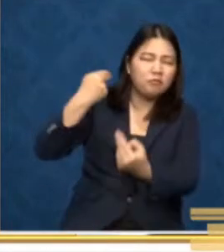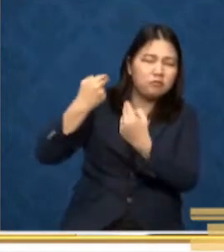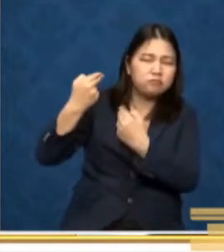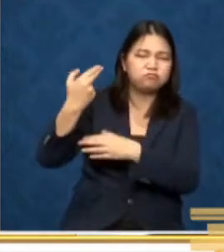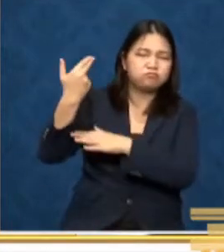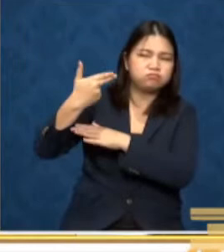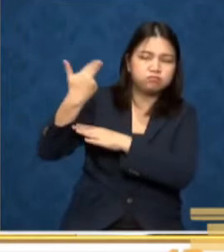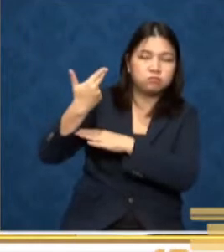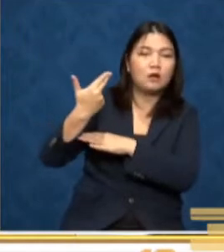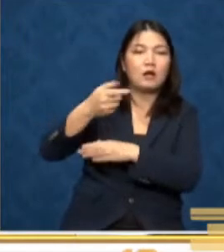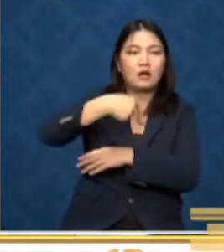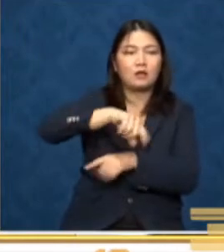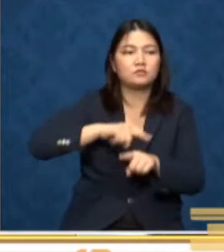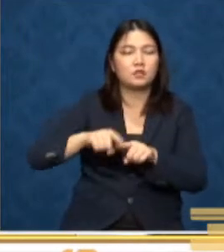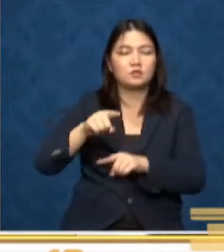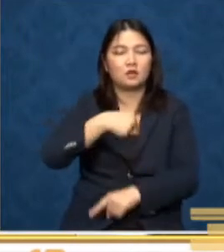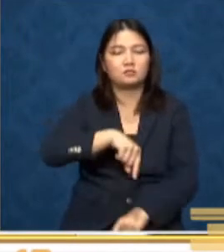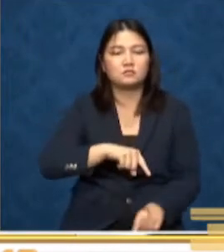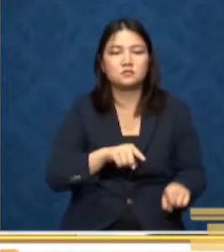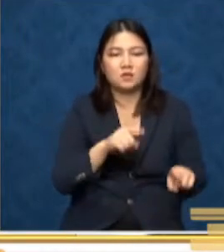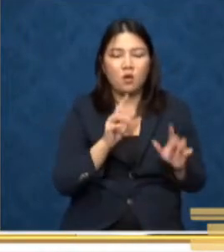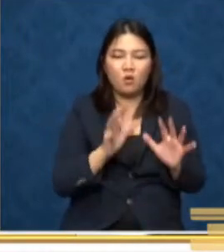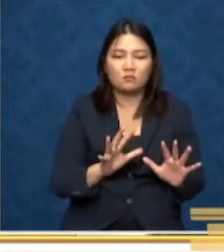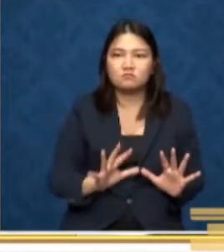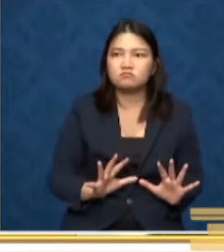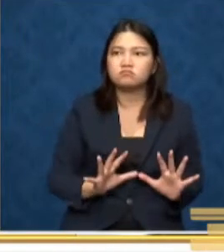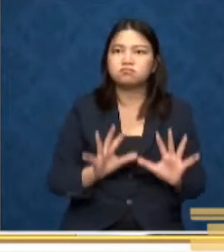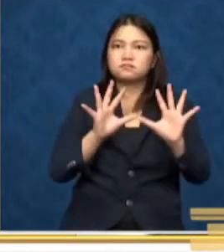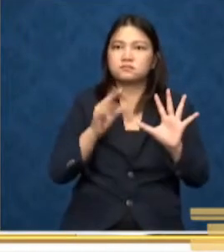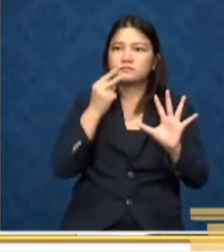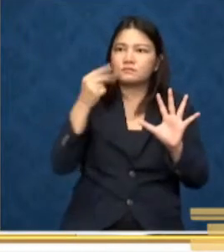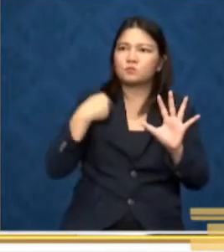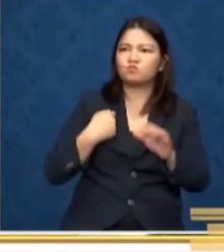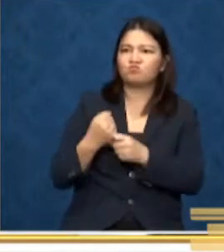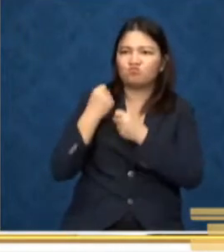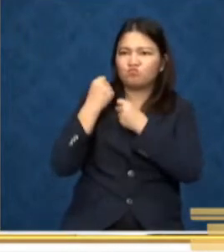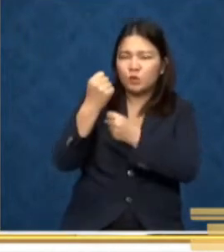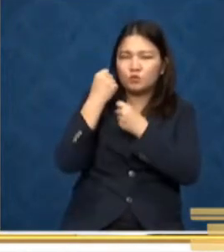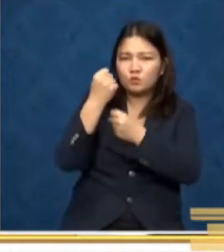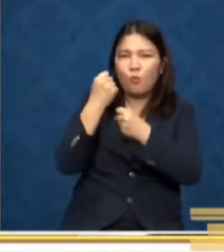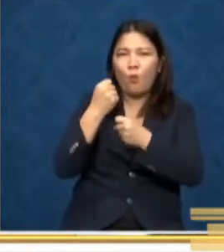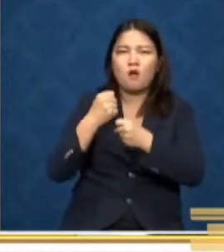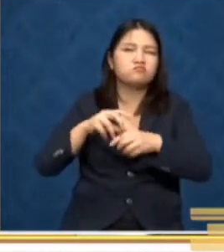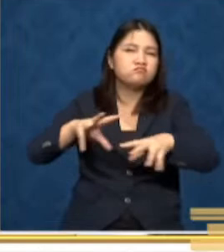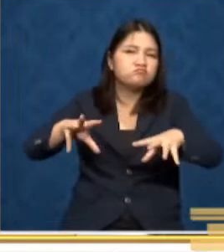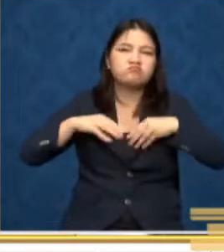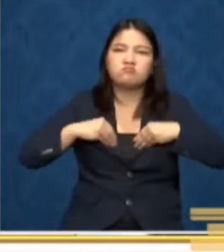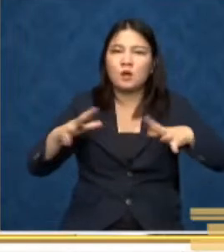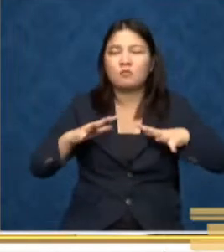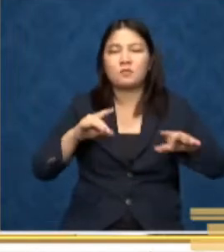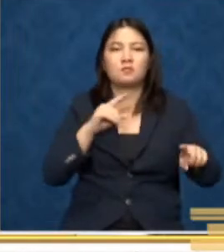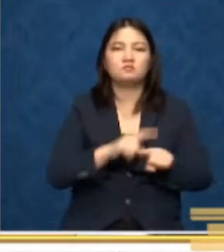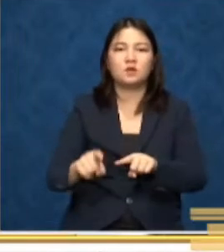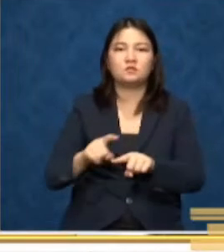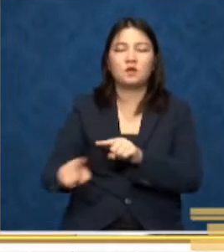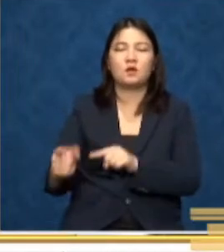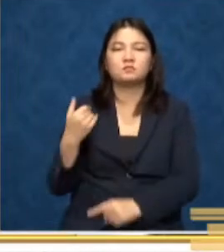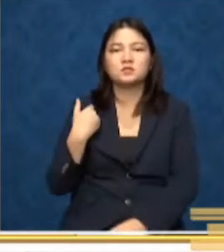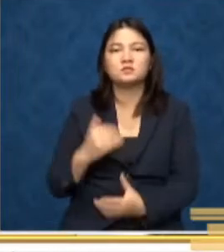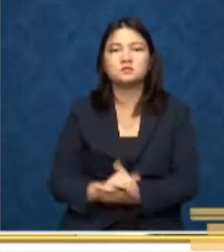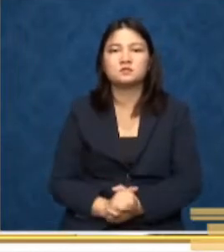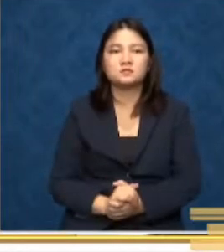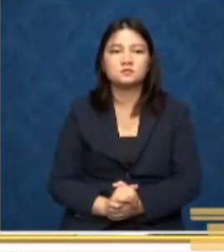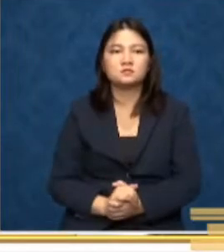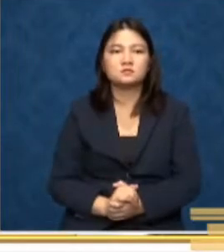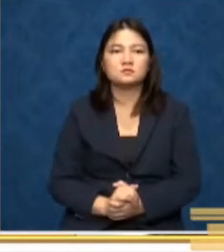กฮือขึ้นมาต่อสู้พี่น้องครับท่านประธานที่เคารพปรากฏว่ามีค